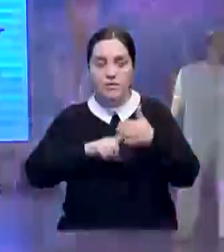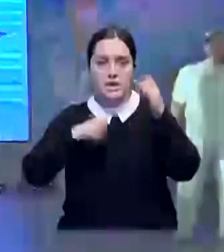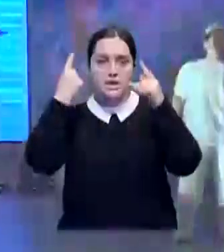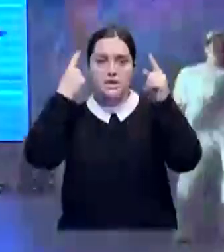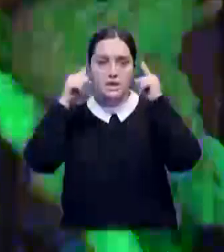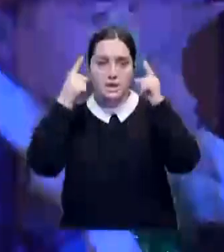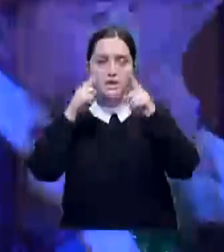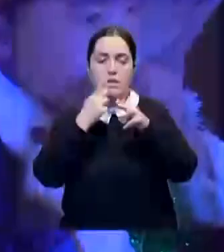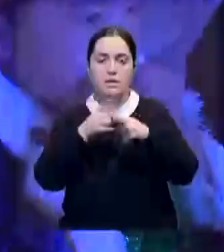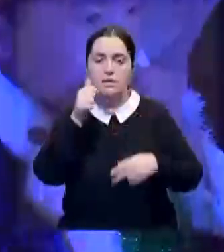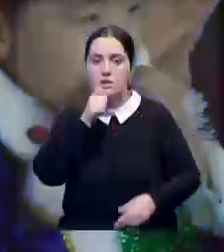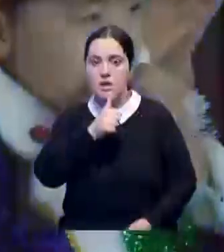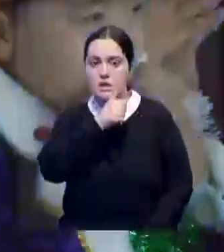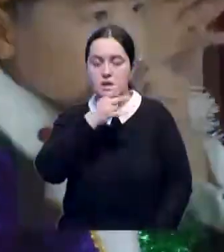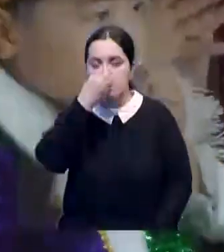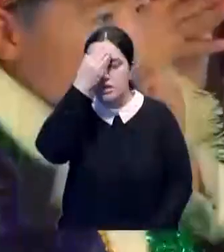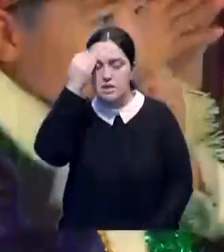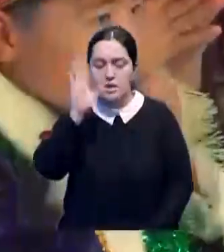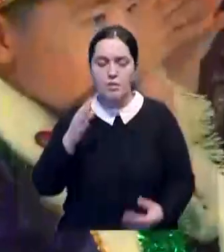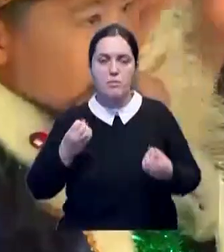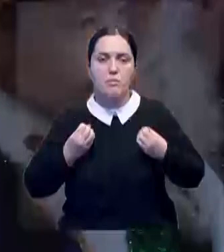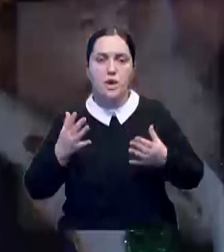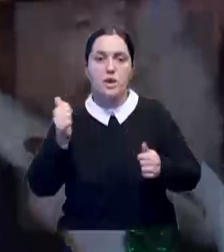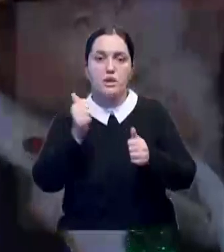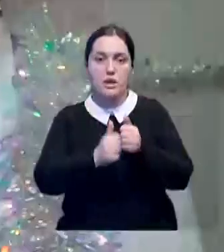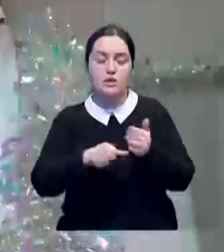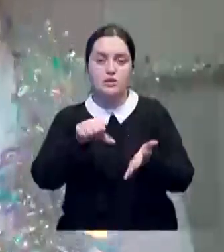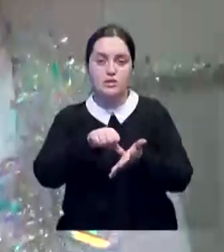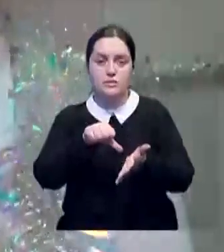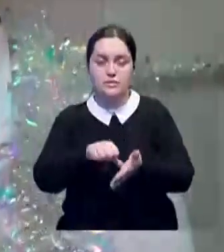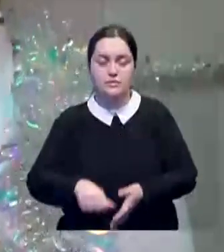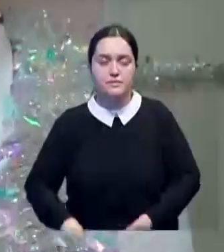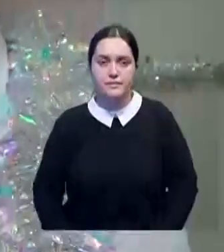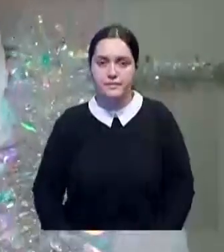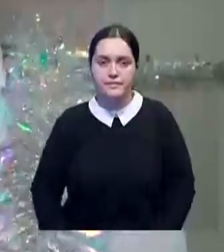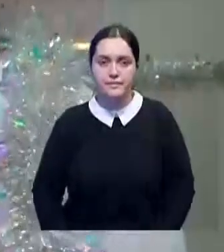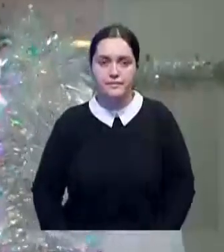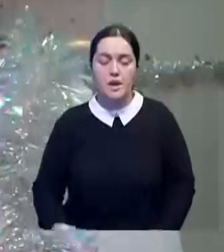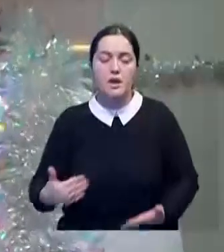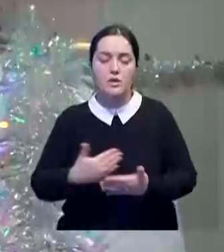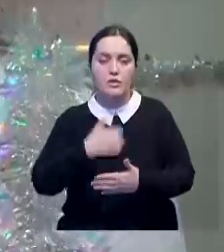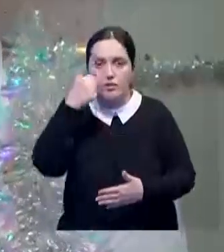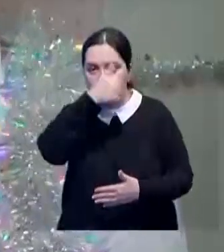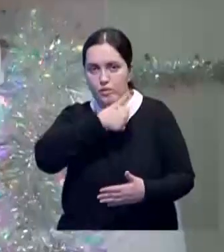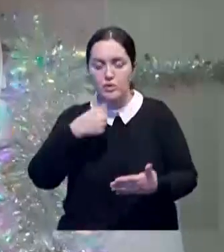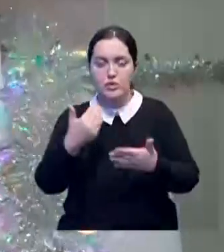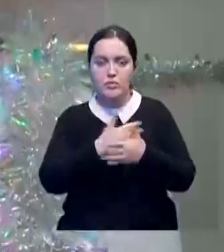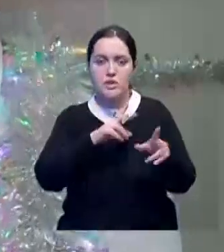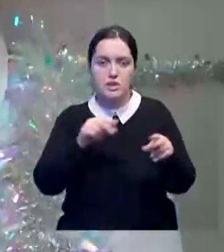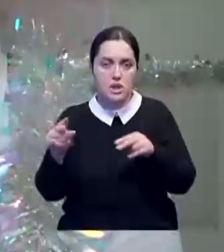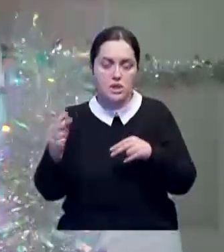в атмосферу таинственного и незабываемого праздника смог каждый из участников. С Новым годом, с новым счастьем, смеха, радости,